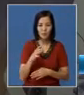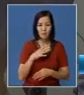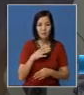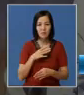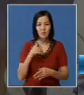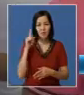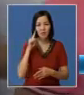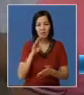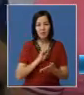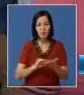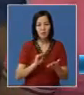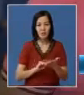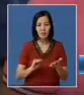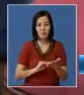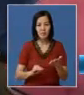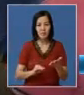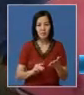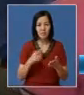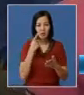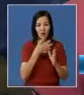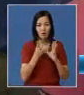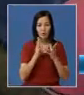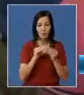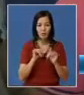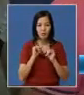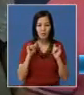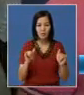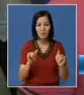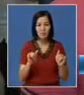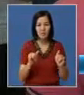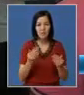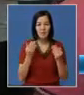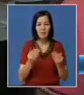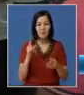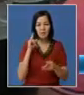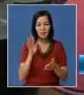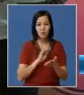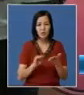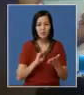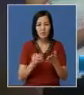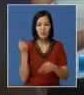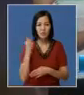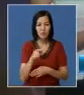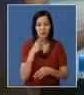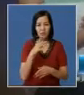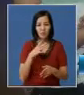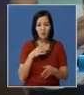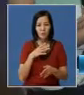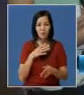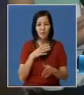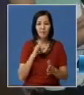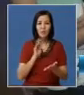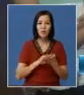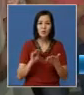Қазақ журналистикасының ауыз бөршілігін арттырған бұл шара болды. Сондықтан қазақ журналистикасы жеңді деп айтуға болады. Журналистердің